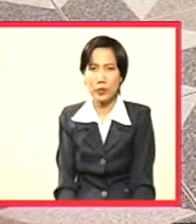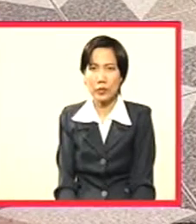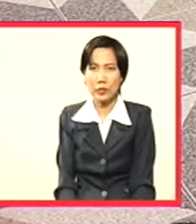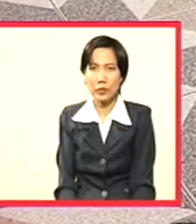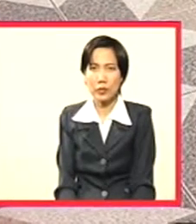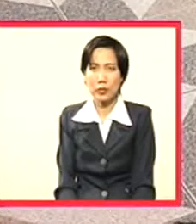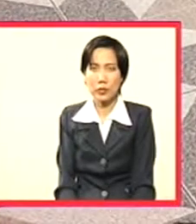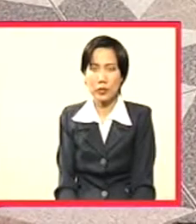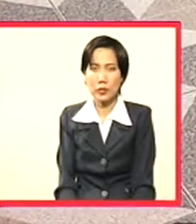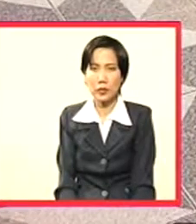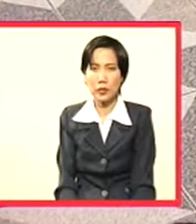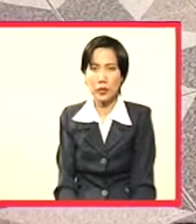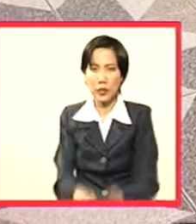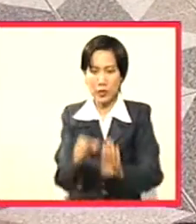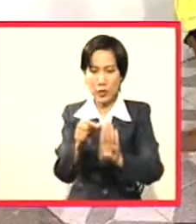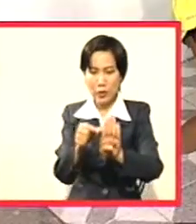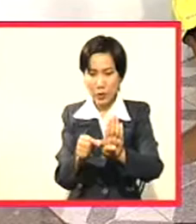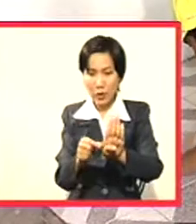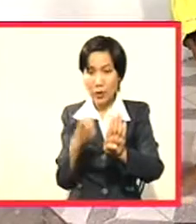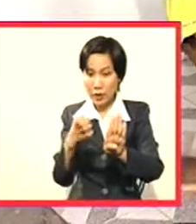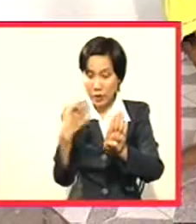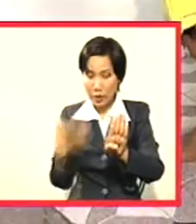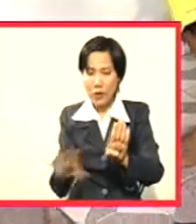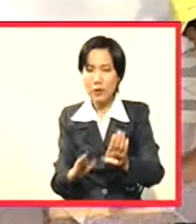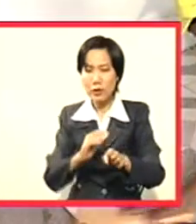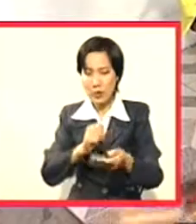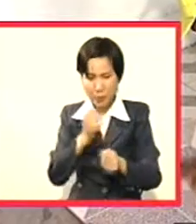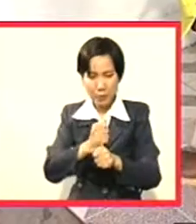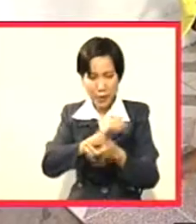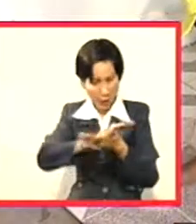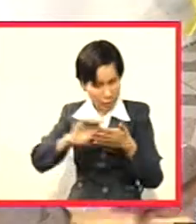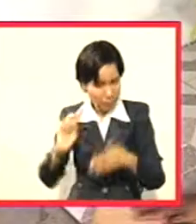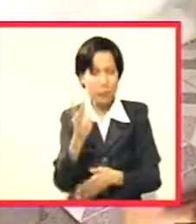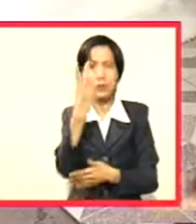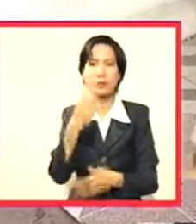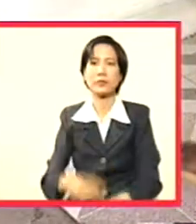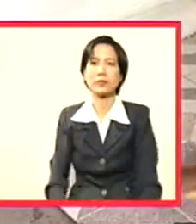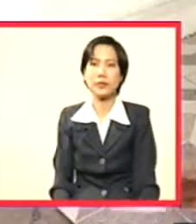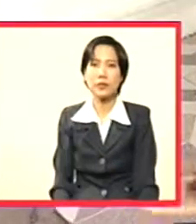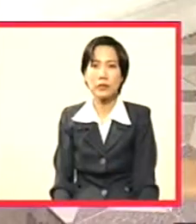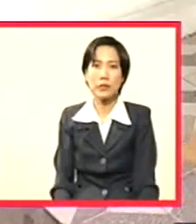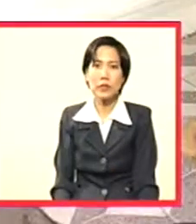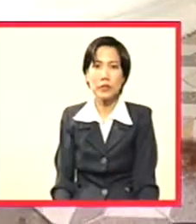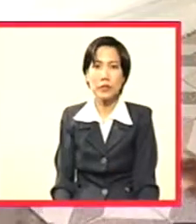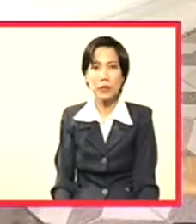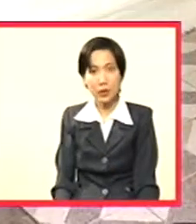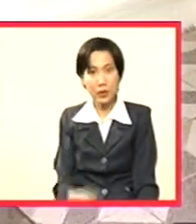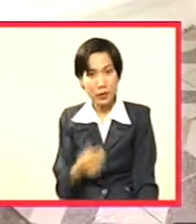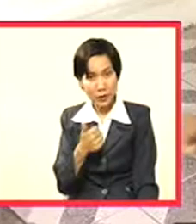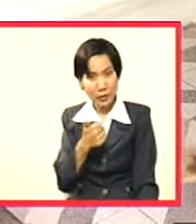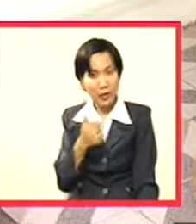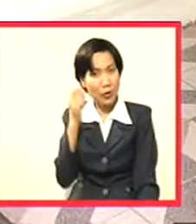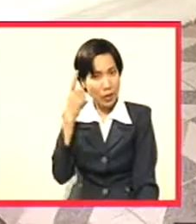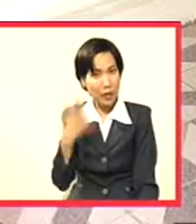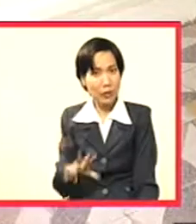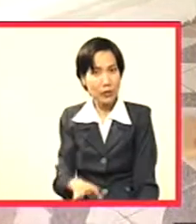จากนั้นเมื่อวัสดุยาแนวร่องแข็งตัวก็ให้ทำความสะอาดอีกครั้งหนึ่งเป็นยังไงบ้างล่ะพอปื๊ดพอที่จะเข้า